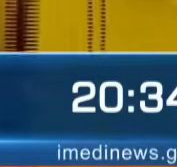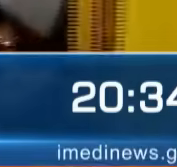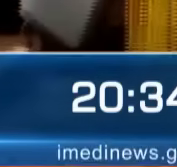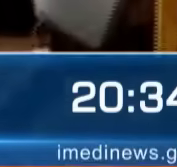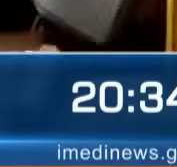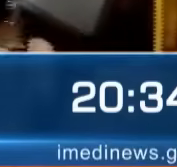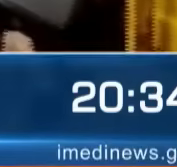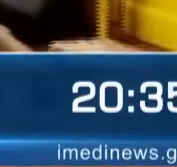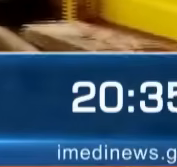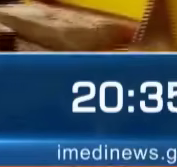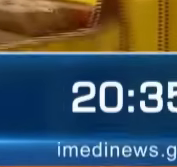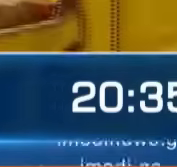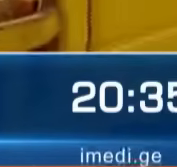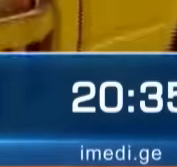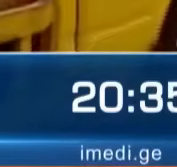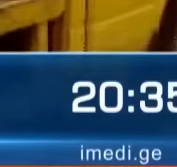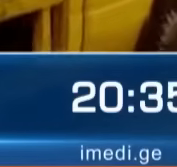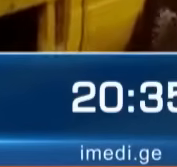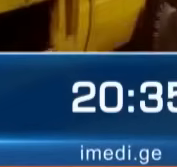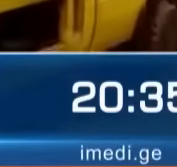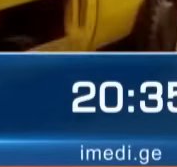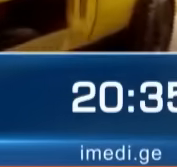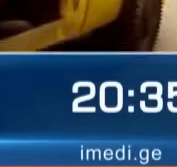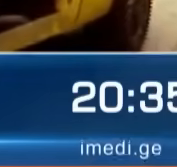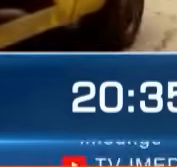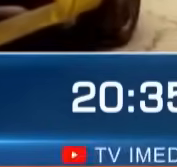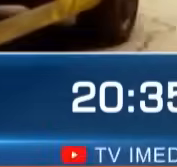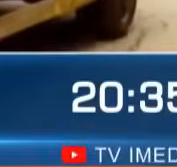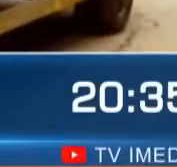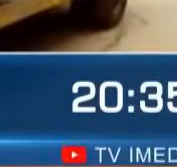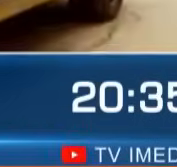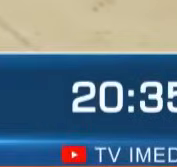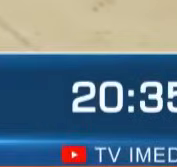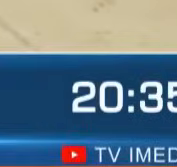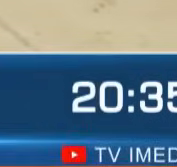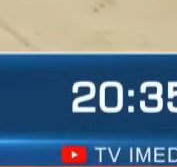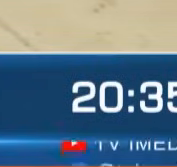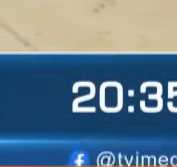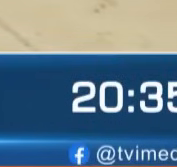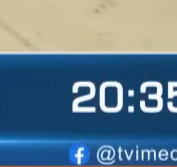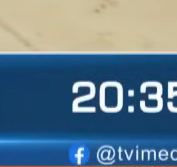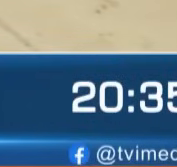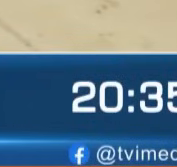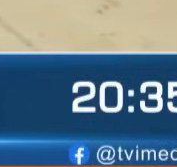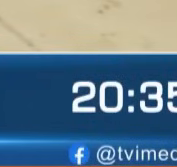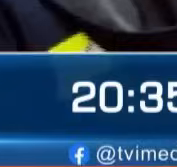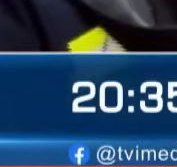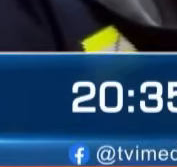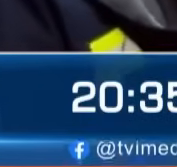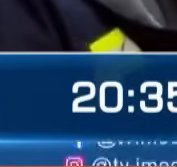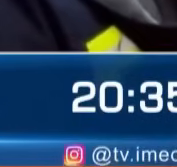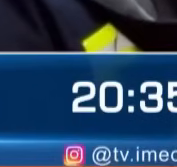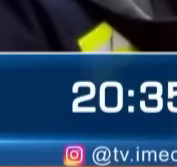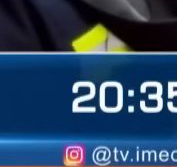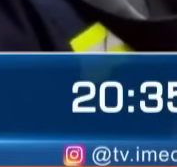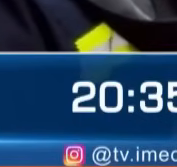anișe să cele băbăs metzner psare sode să celeș. Răcechebă metzger să șișe zonii status geologe bizgamut ola de sâhle baromelit. Tisti resm de barob